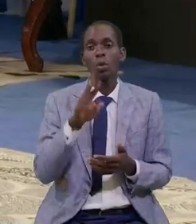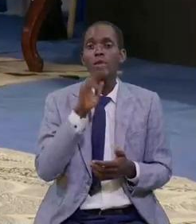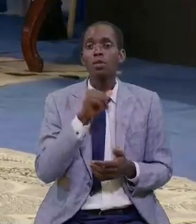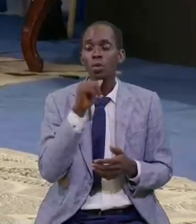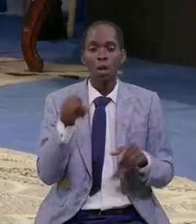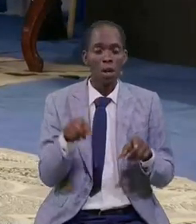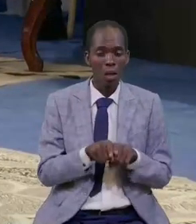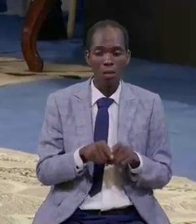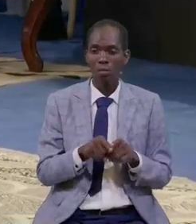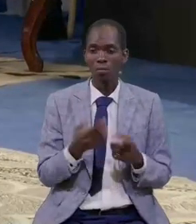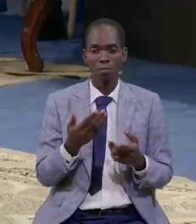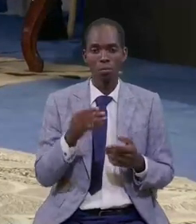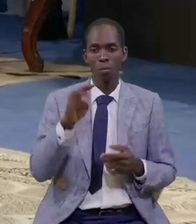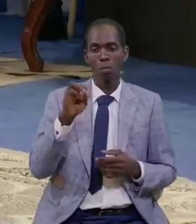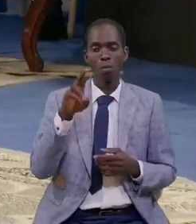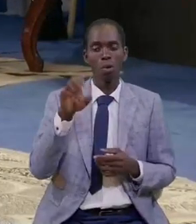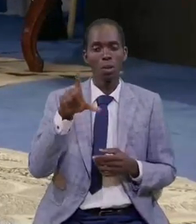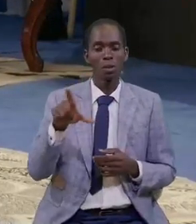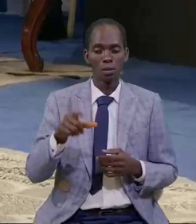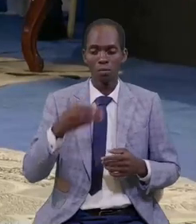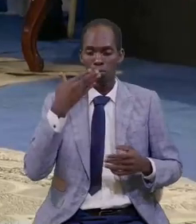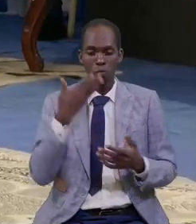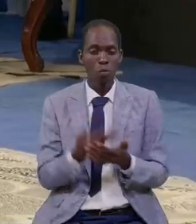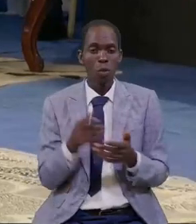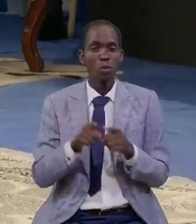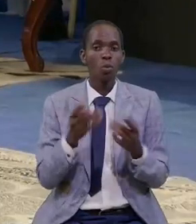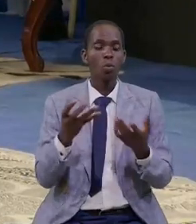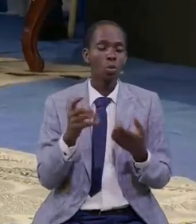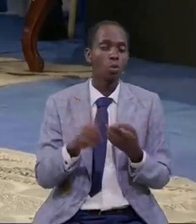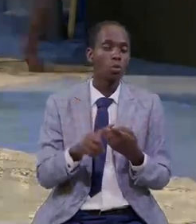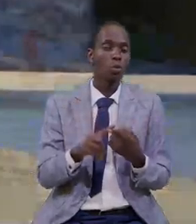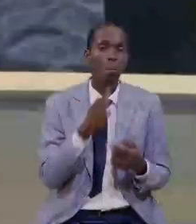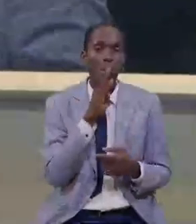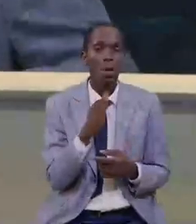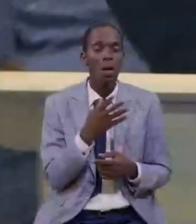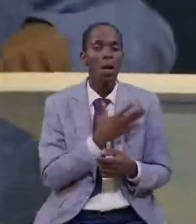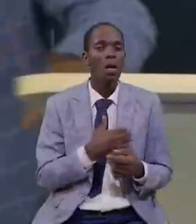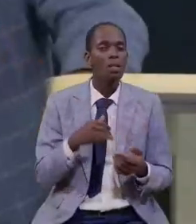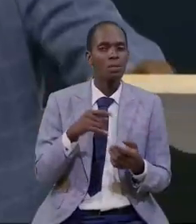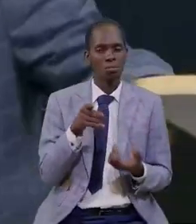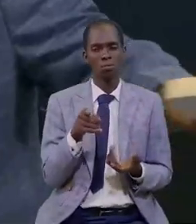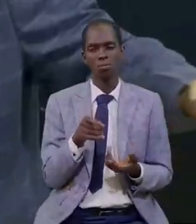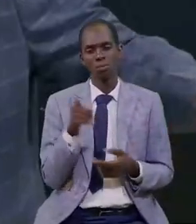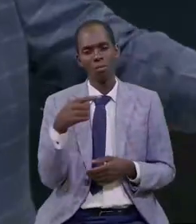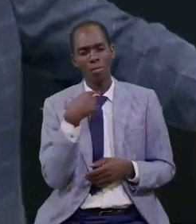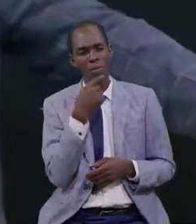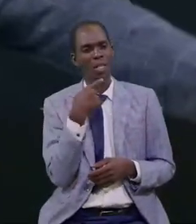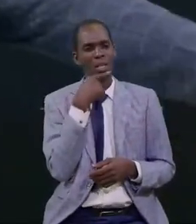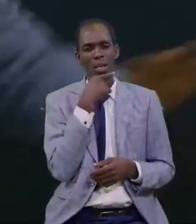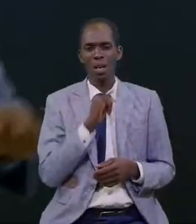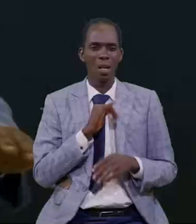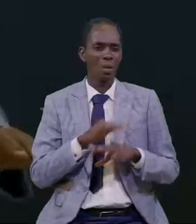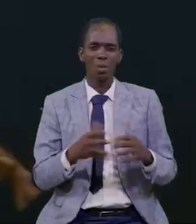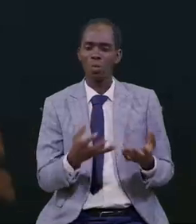moralement sain qu vous devez l'être nous commençons à désirer oh je mens mais je n'aime pas ça oh je